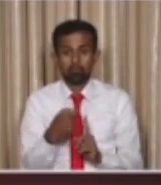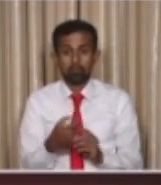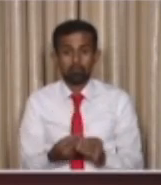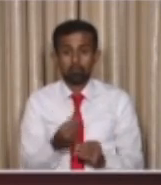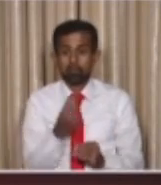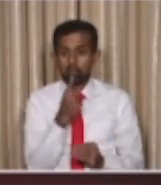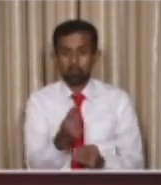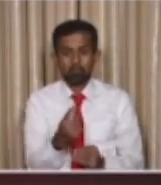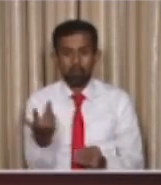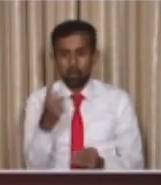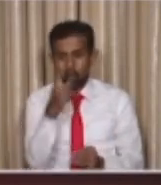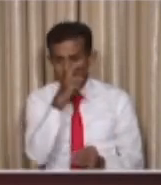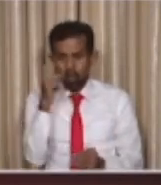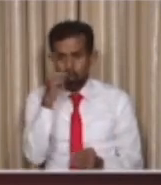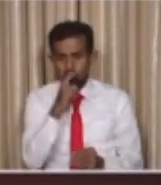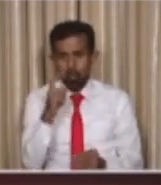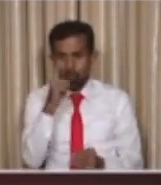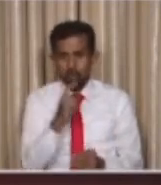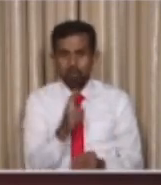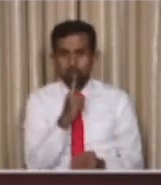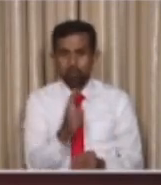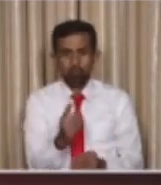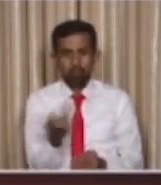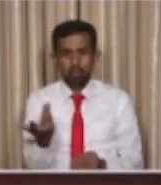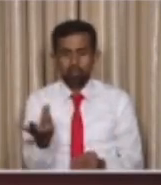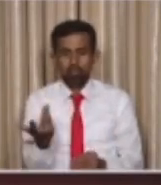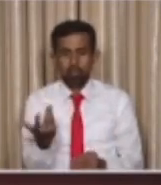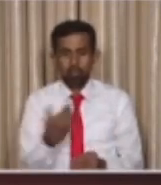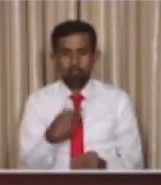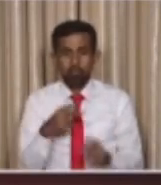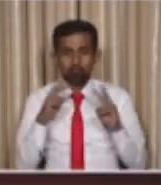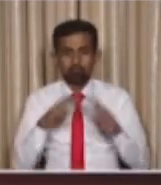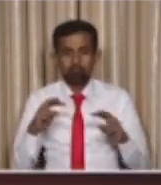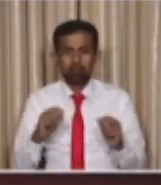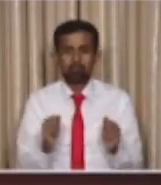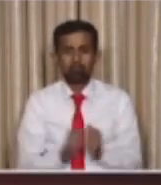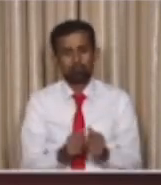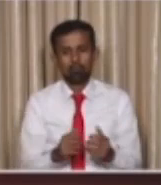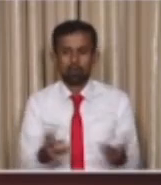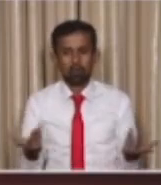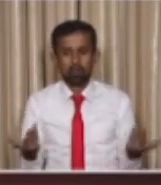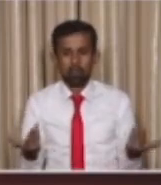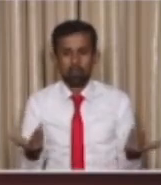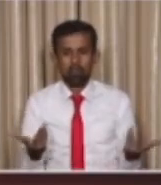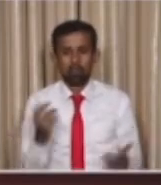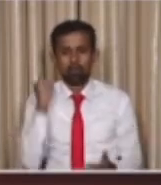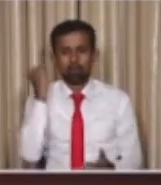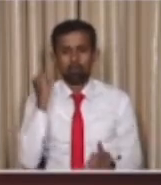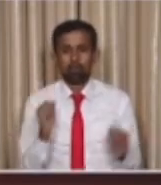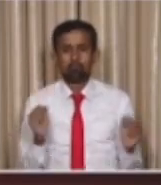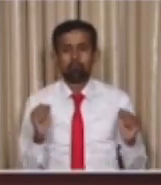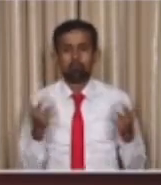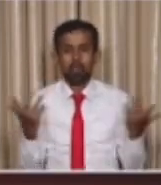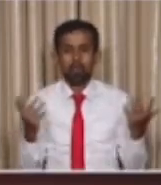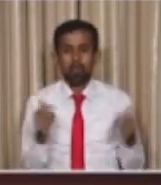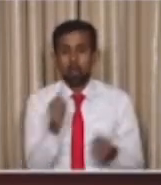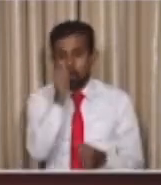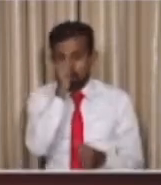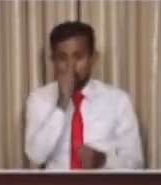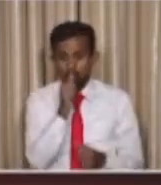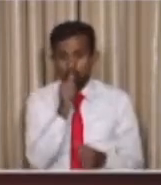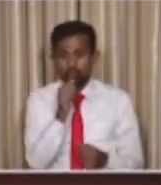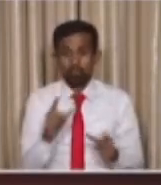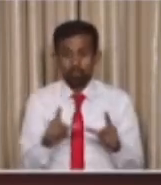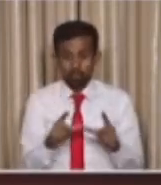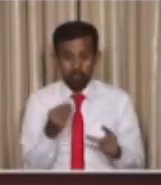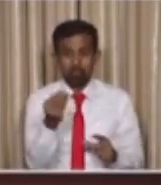නැත්නම් මාසෙන් මාසට ඒවා පිළිබඳ අපි විමර්ශනය කිරීමේ තීරුමක් නැහැ. නිලධාරි බය නැති වෙනවා. හොරකම් කරන්න ලයිසන් දෙනවා